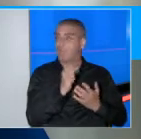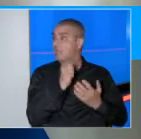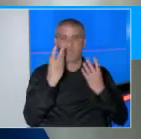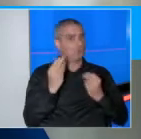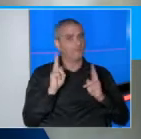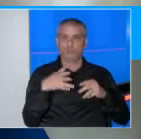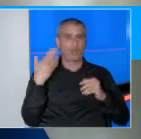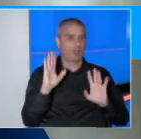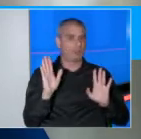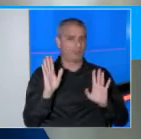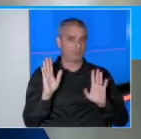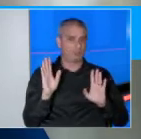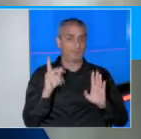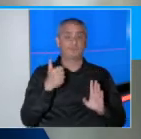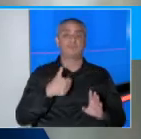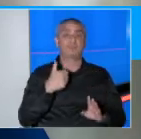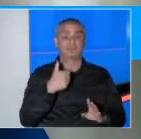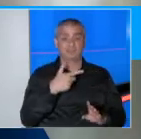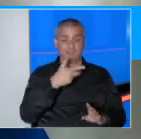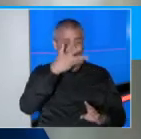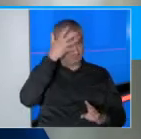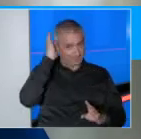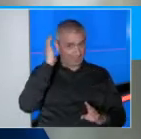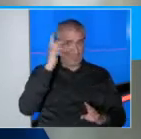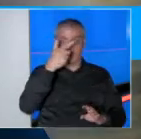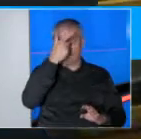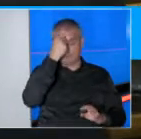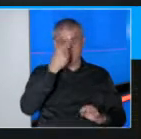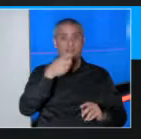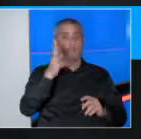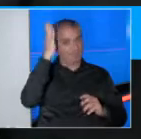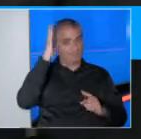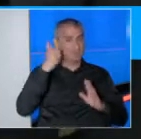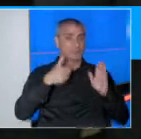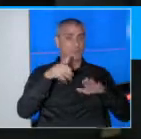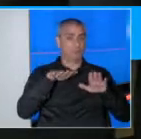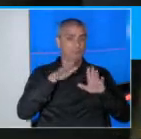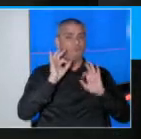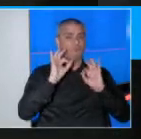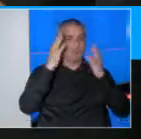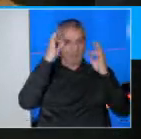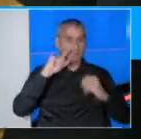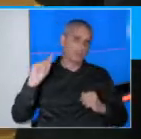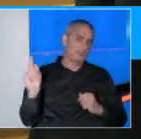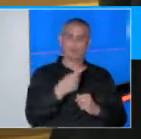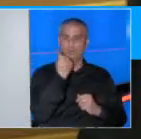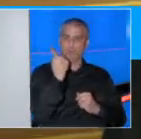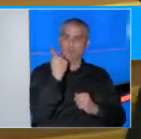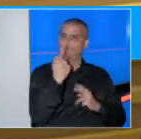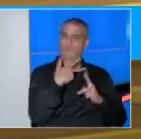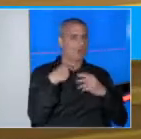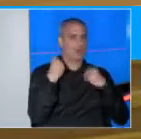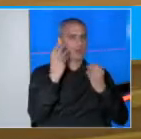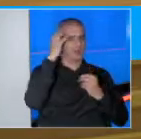טובה שיכול להיות, ששר ונתניהו ובנט יהיו כאן ראשי ממשלה, למנת לכבד מה שנקרא את כל הצדדים, ולא